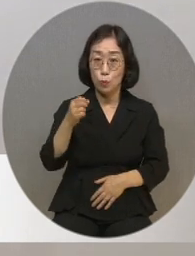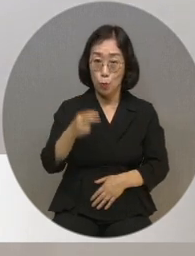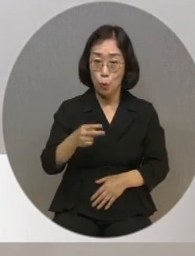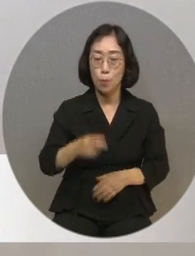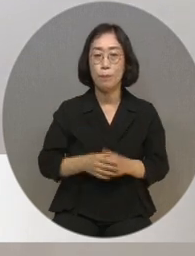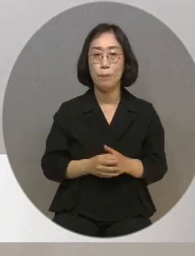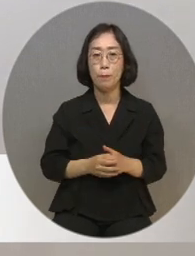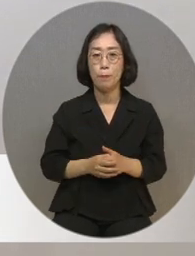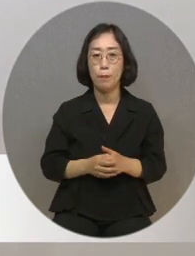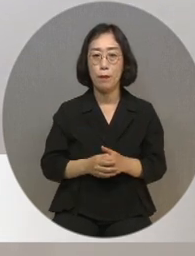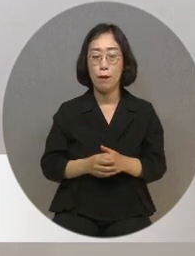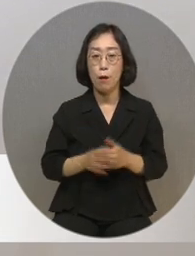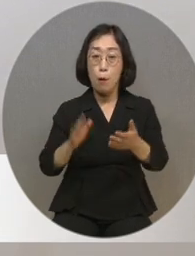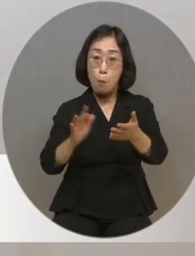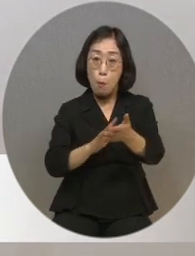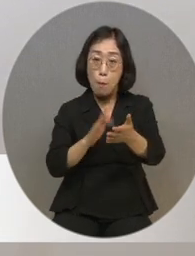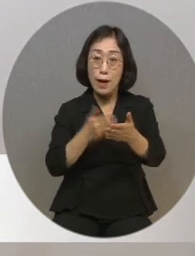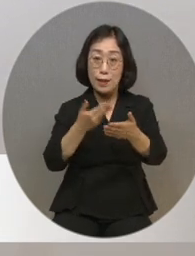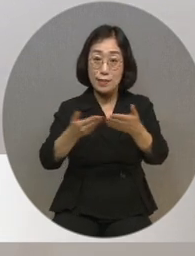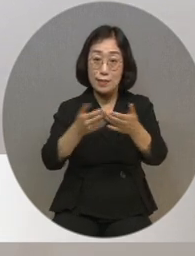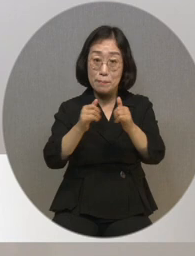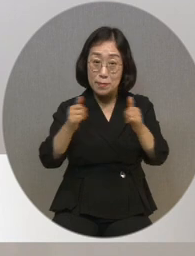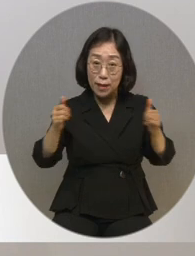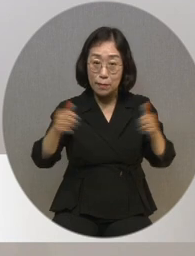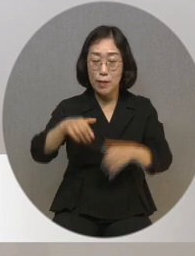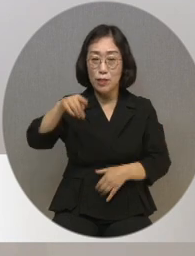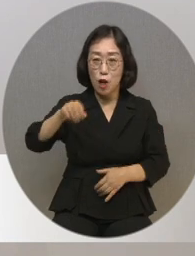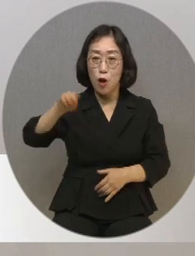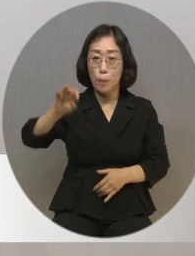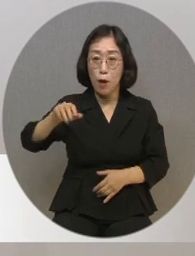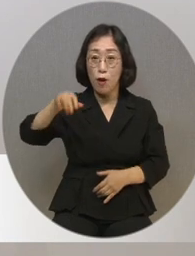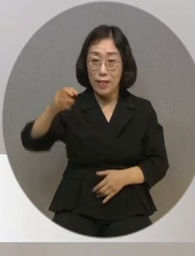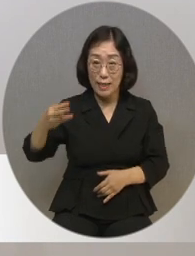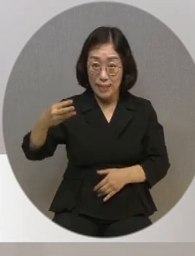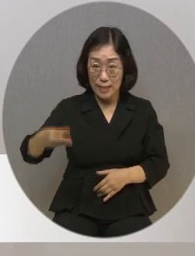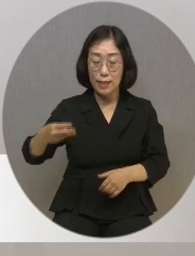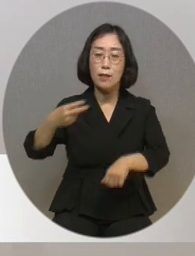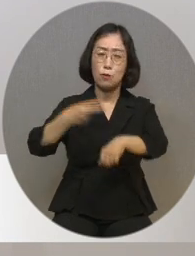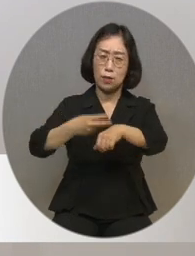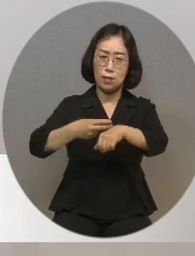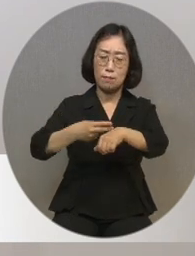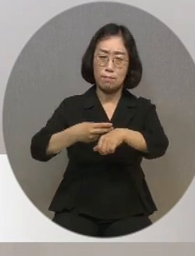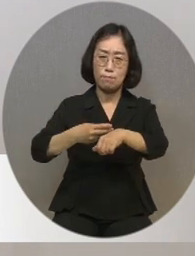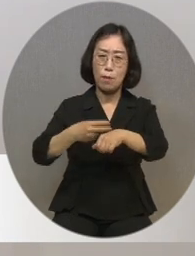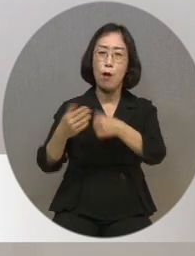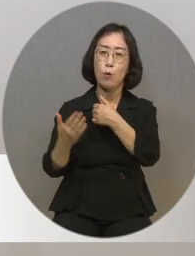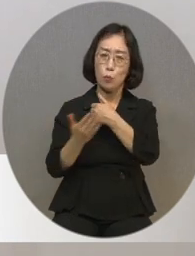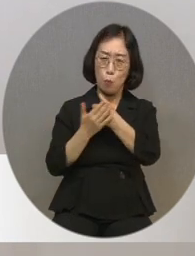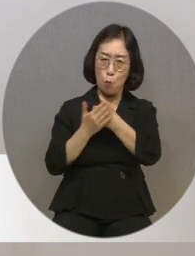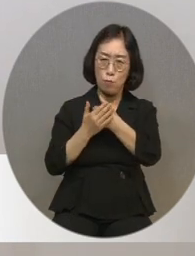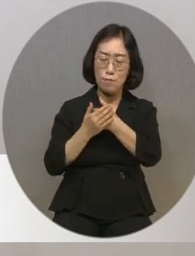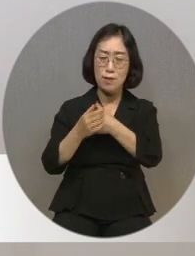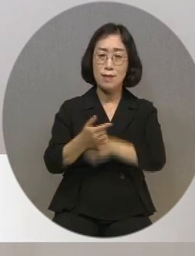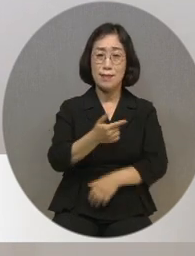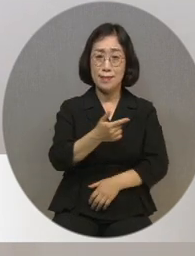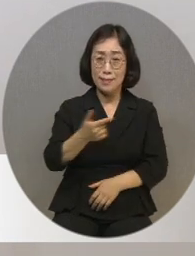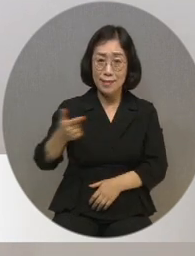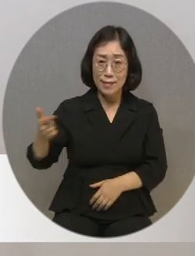강사님, K1 모바일 화가 정경희 선생님 덕분에 또 이런 또 큰